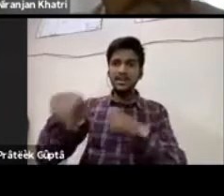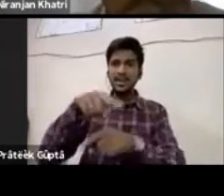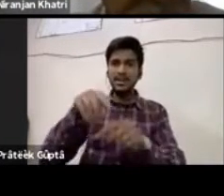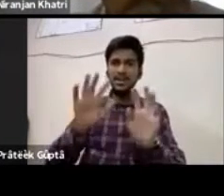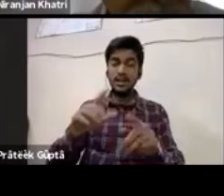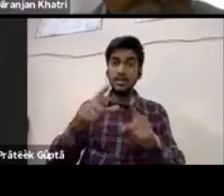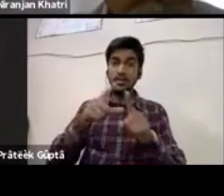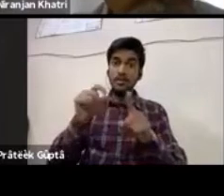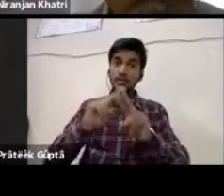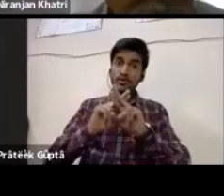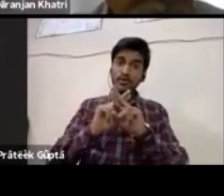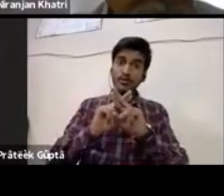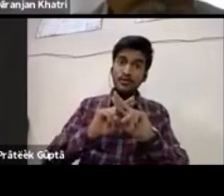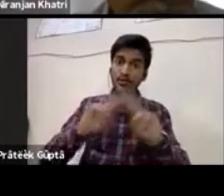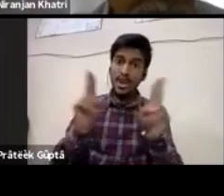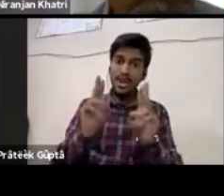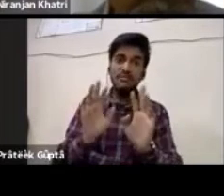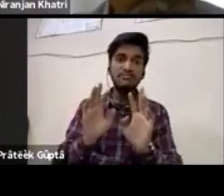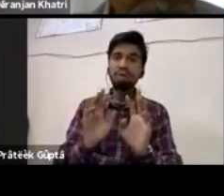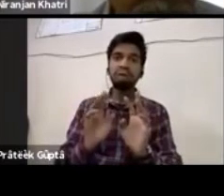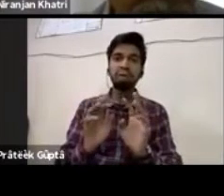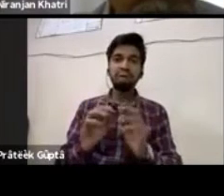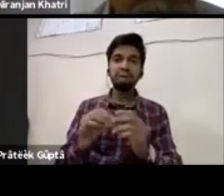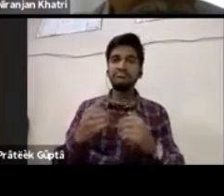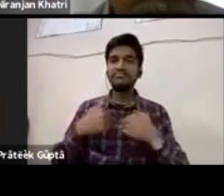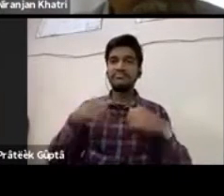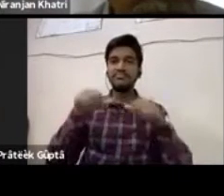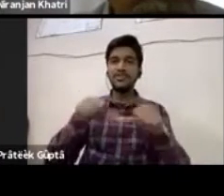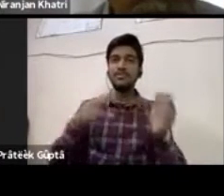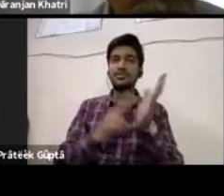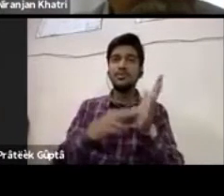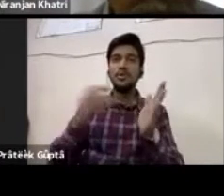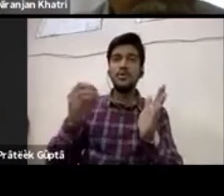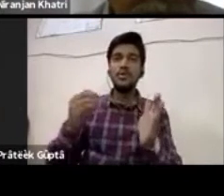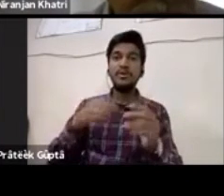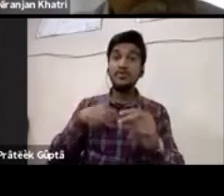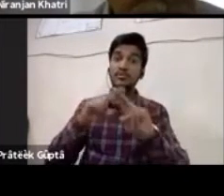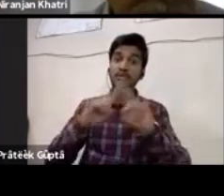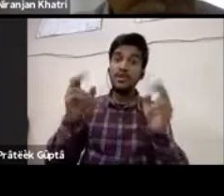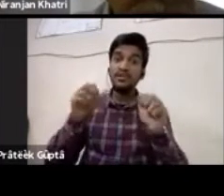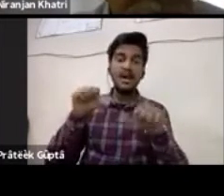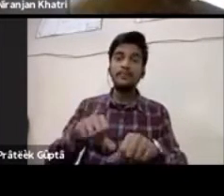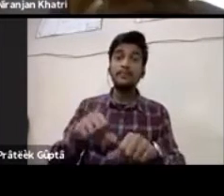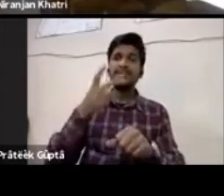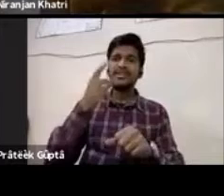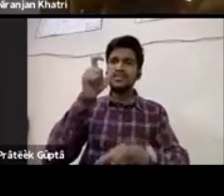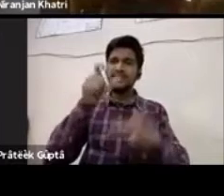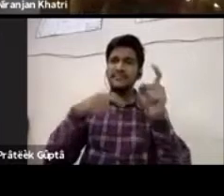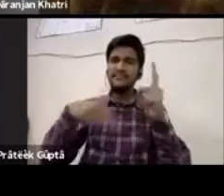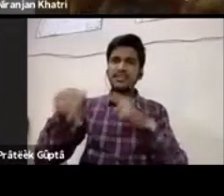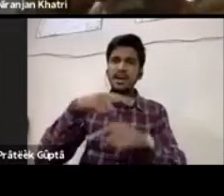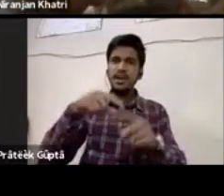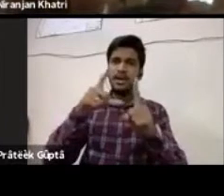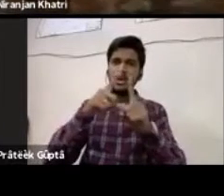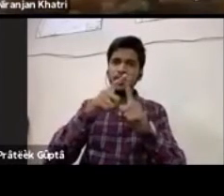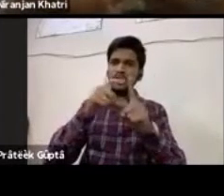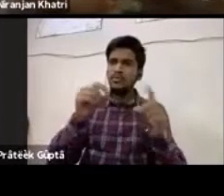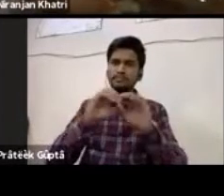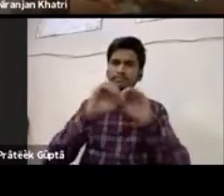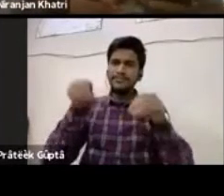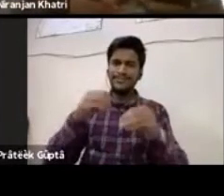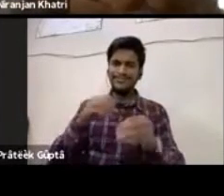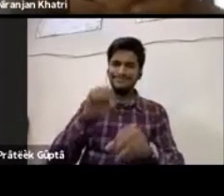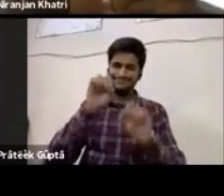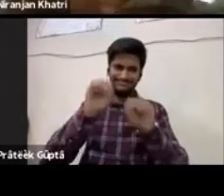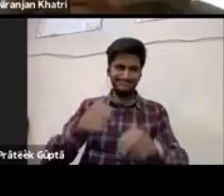गेस आपका रिप्लाई होगा नो। यहाँ पे कोई ऐसा व्यक्ति है जो कुछ भी नहीं कर सकता? डेफिनेटली रिप्लाई नो होगा। और अगर